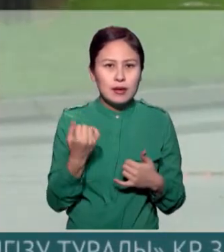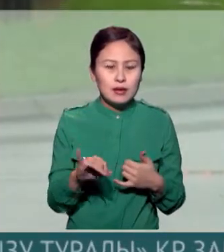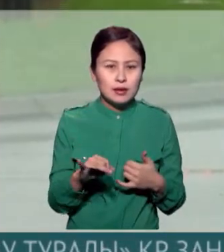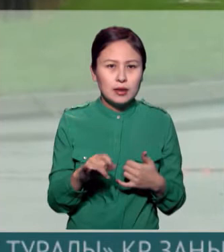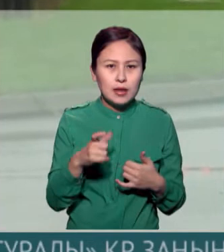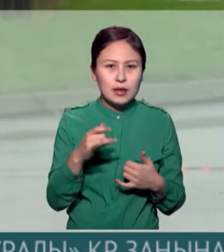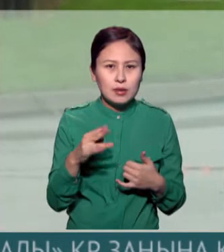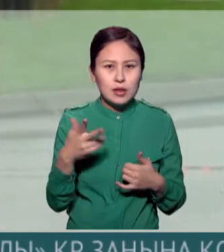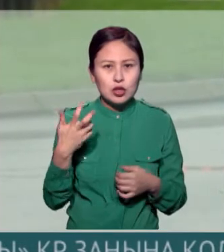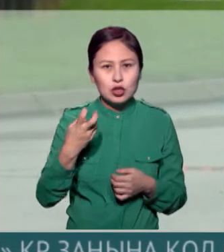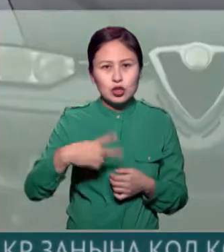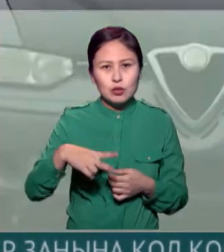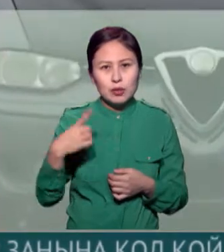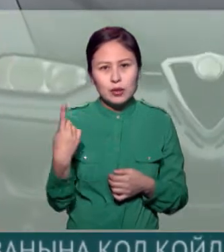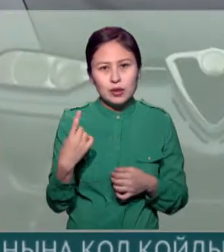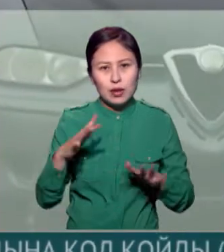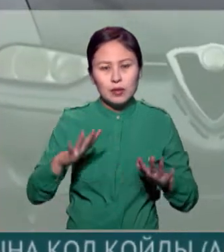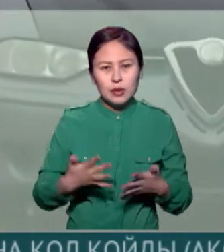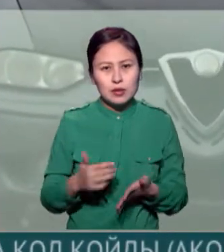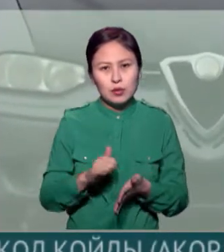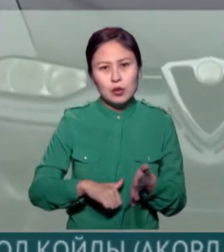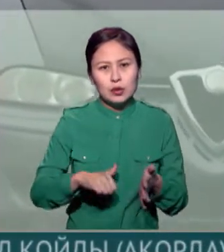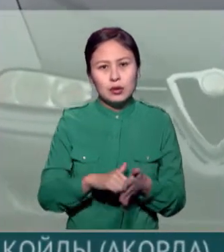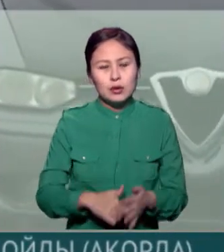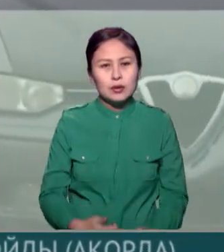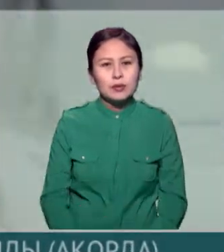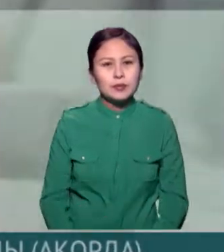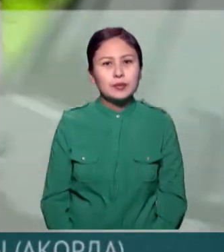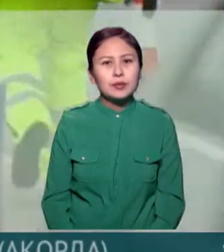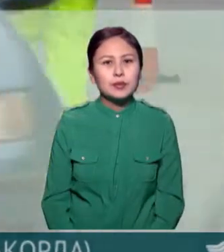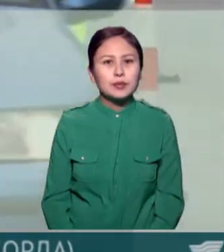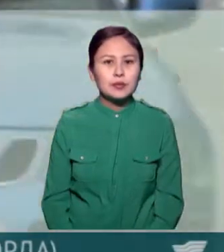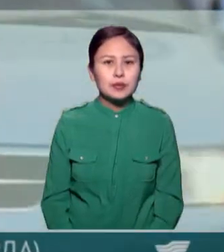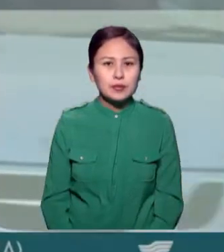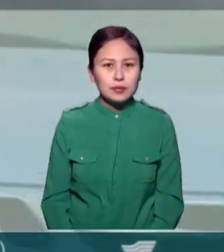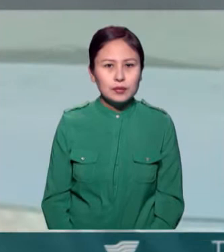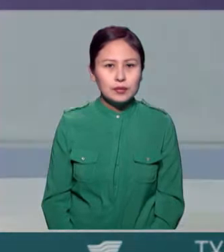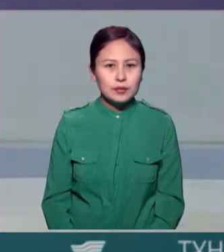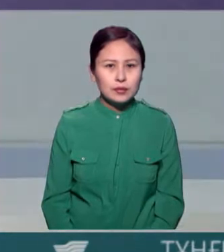Бұған Синайда болған Airbus 321-дің апаты себеп болды.